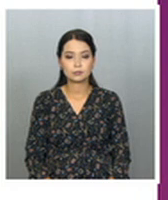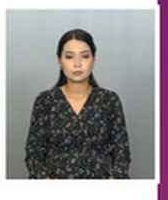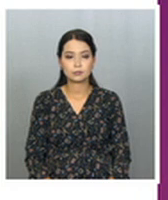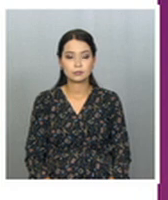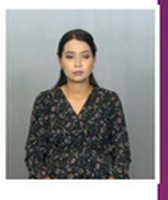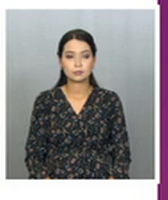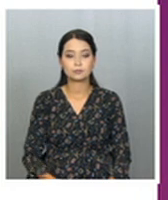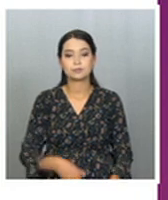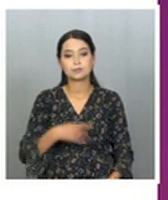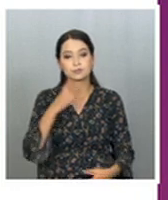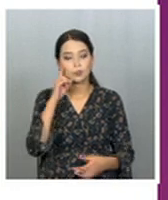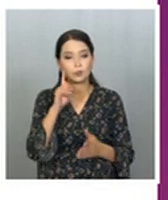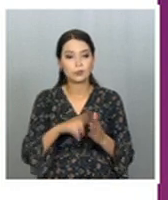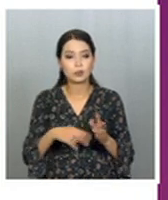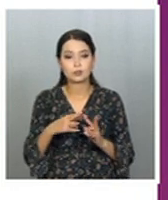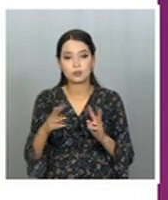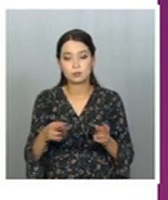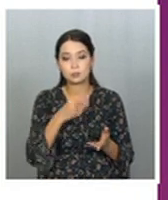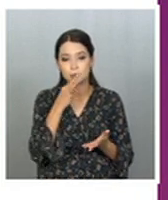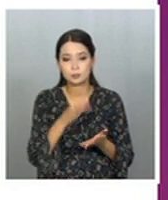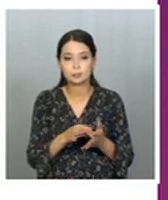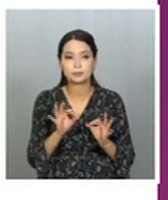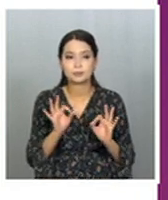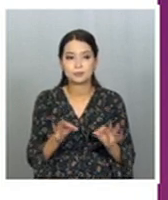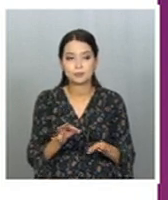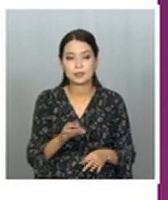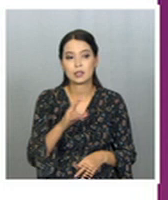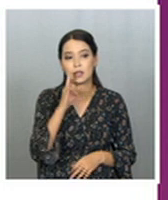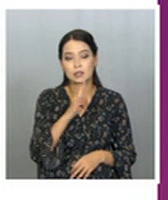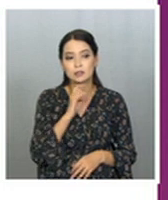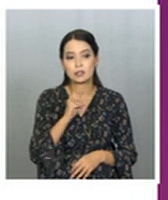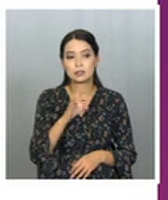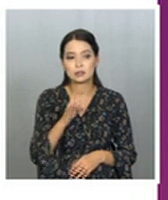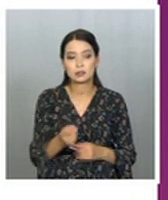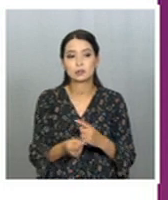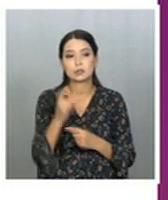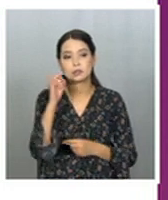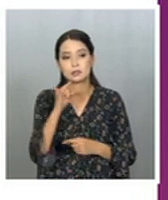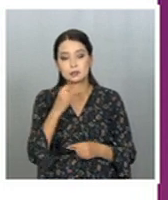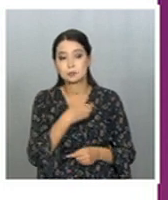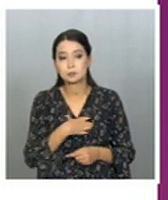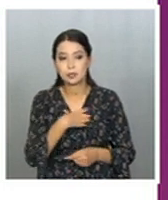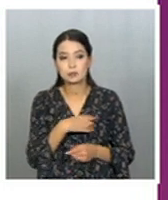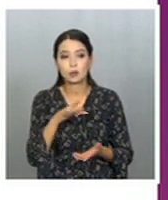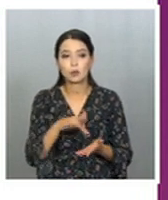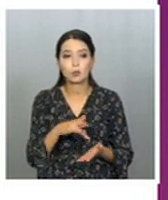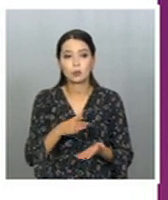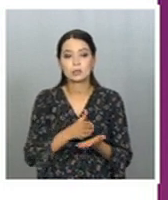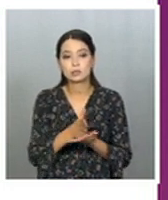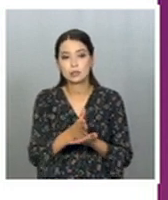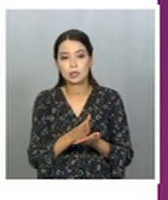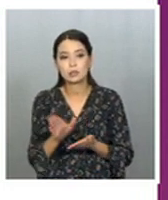Сіздерді дұрыс жауабын жазды деп сенемін. Қазақ АКСР-ы құрылуының тарихи маңызы отаршылдық саясаттың зардаптарын